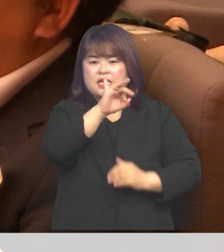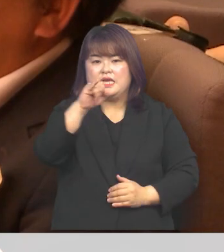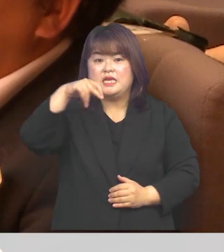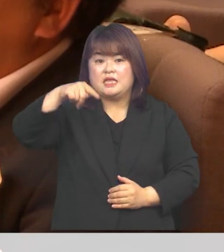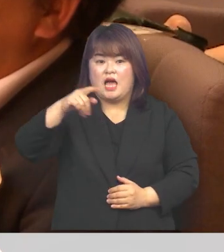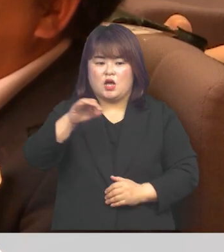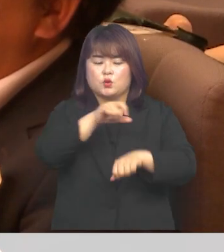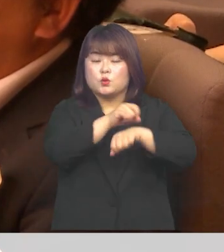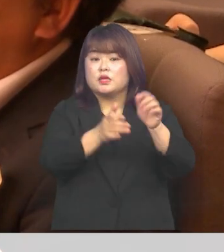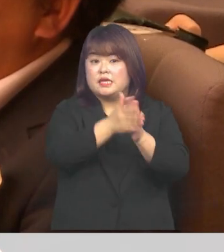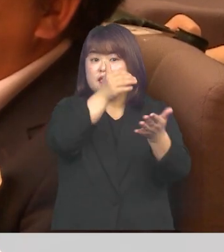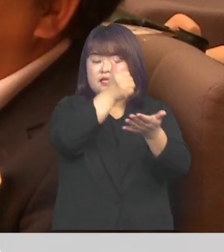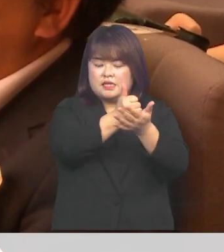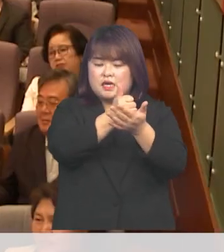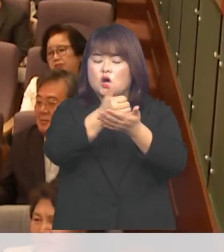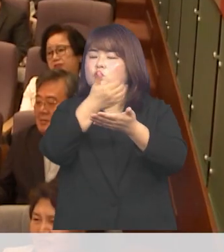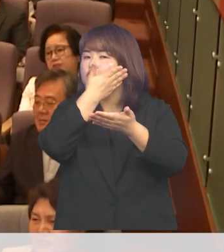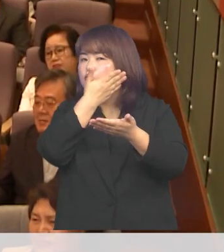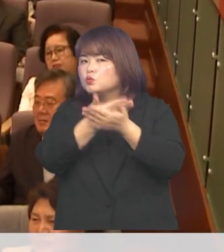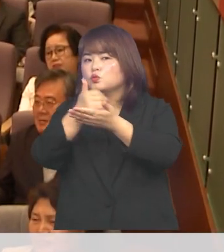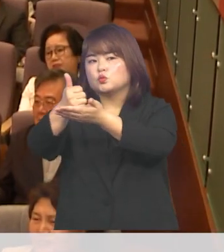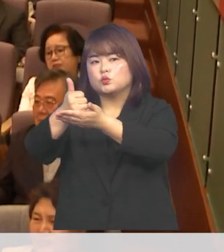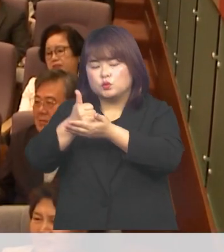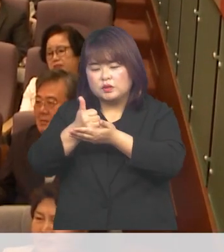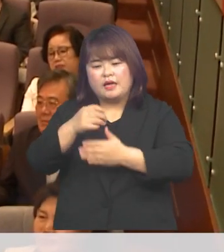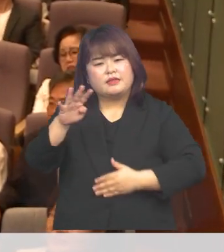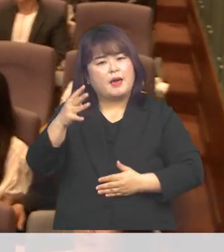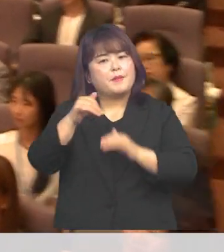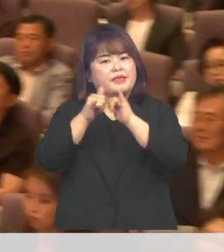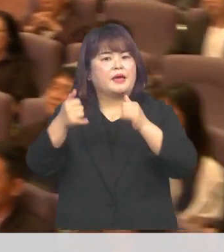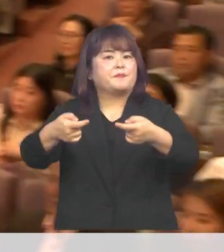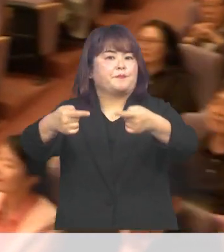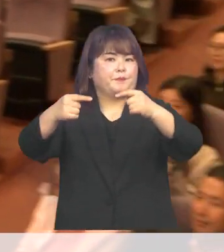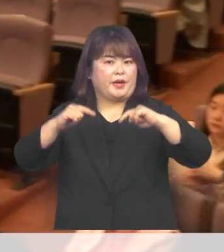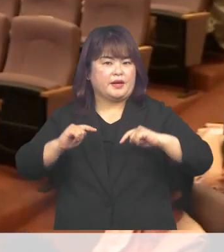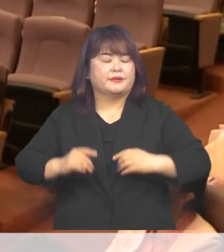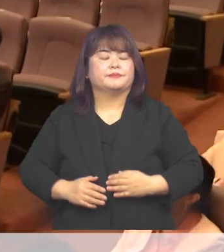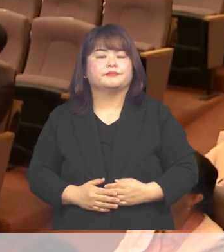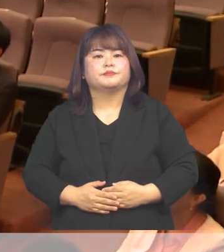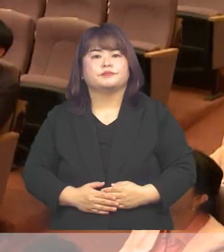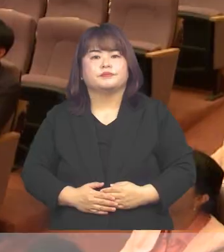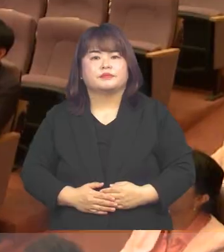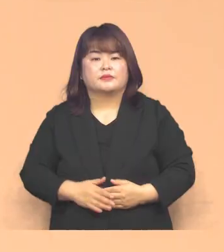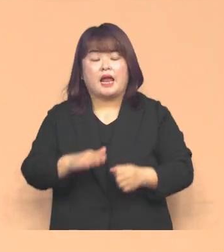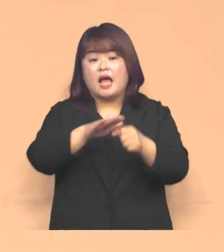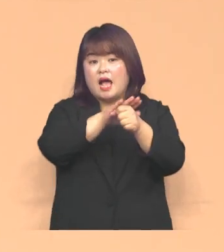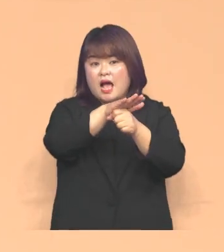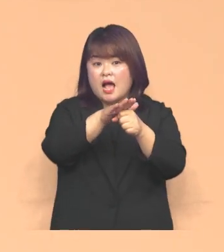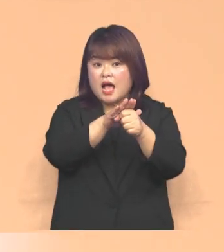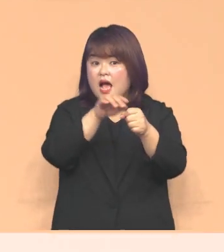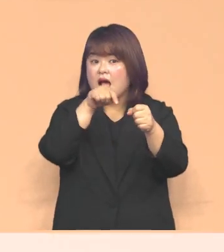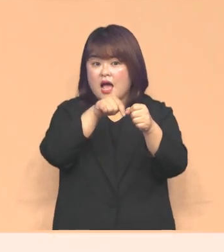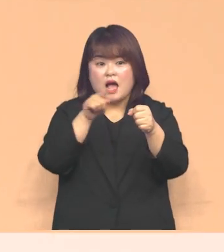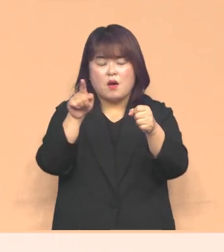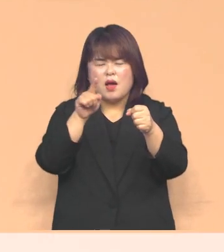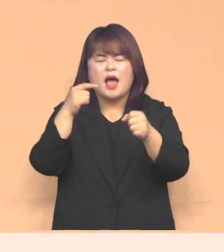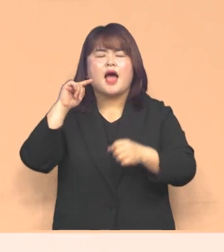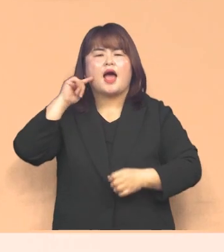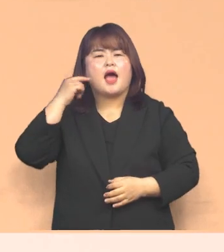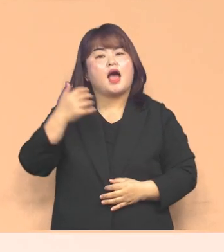행사에는 이상일 용인특례시장을 비롯해 지역 주요 인사와 시민 등 400여 명이 참석하였습니다.